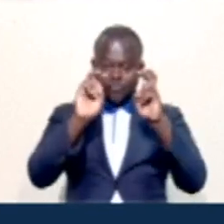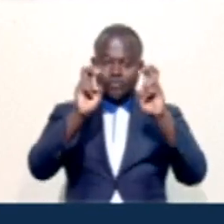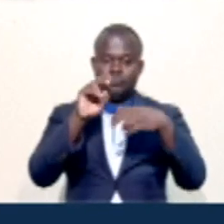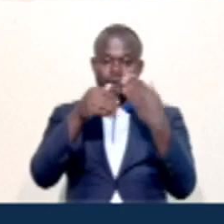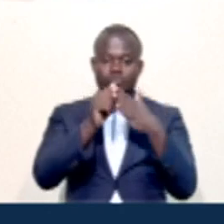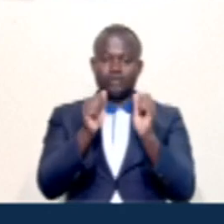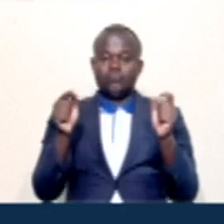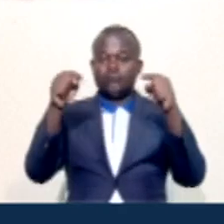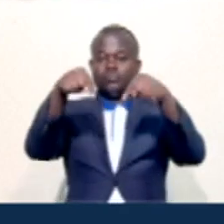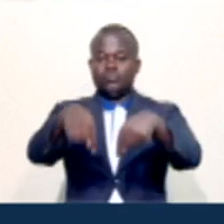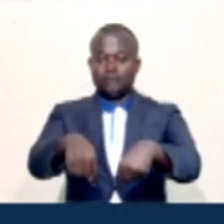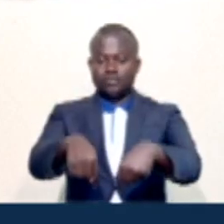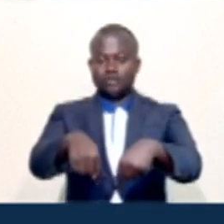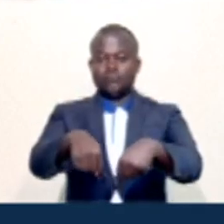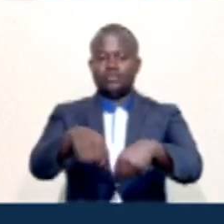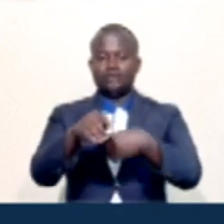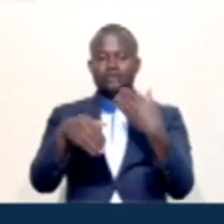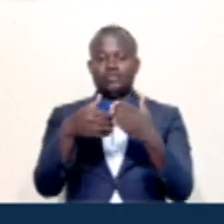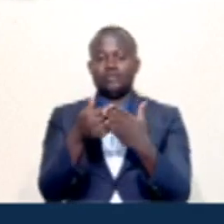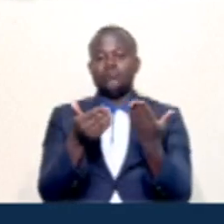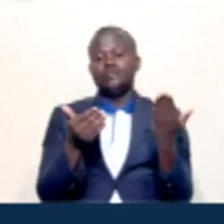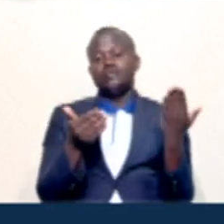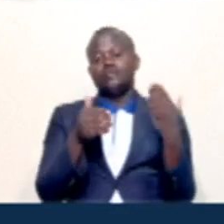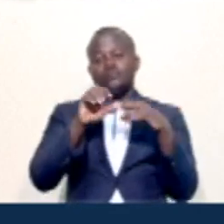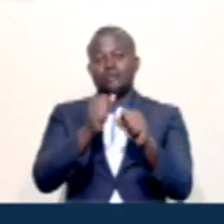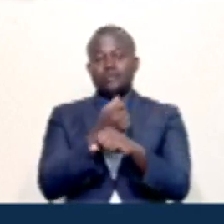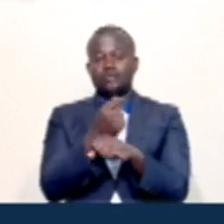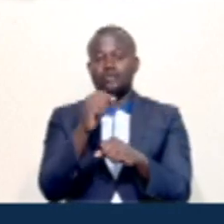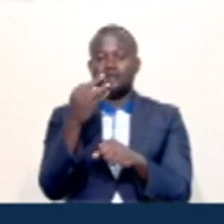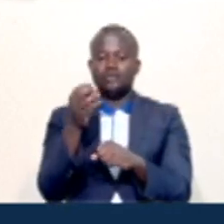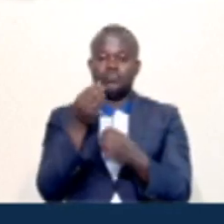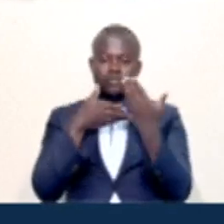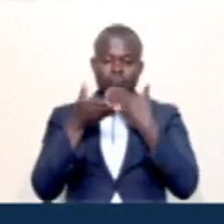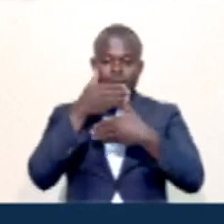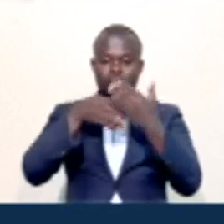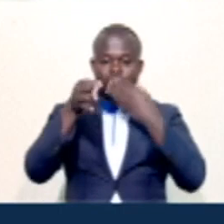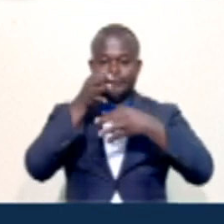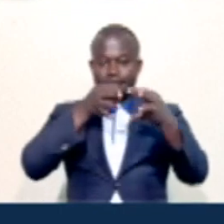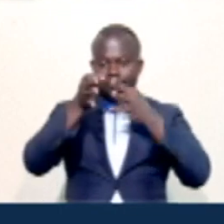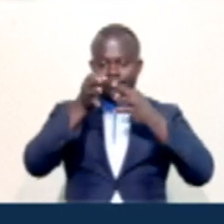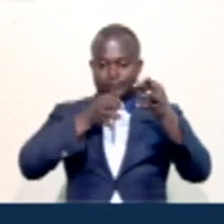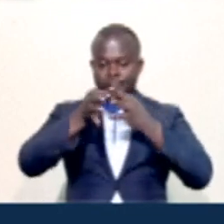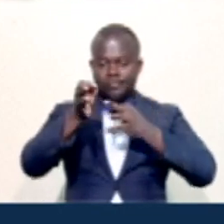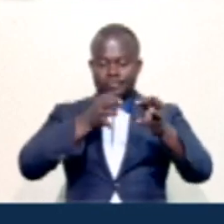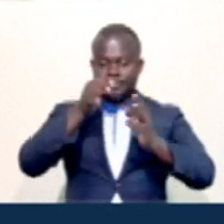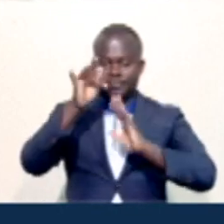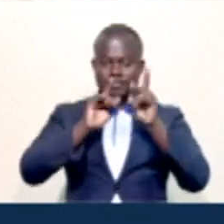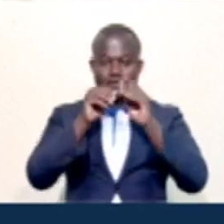bashobora kuza bakadufata ndetse hafi n'iminota nka 30 tubiganiraho tubasobanurira. Abantu twabaraye mu